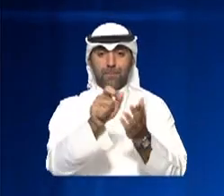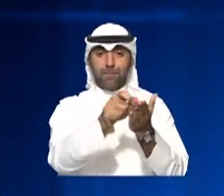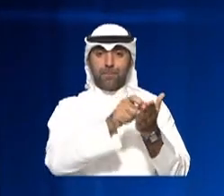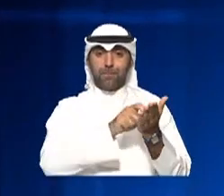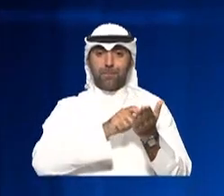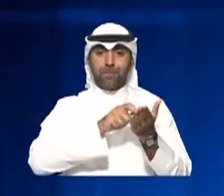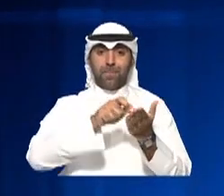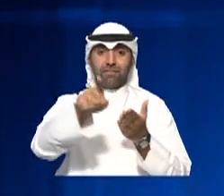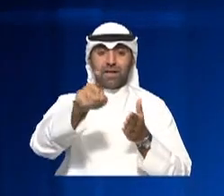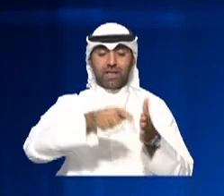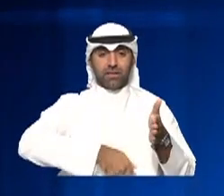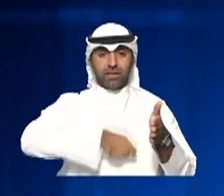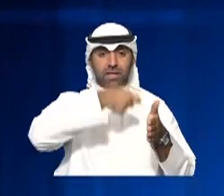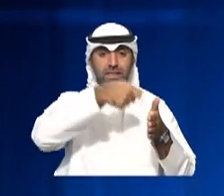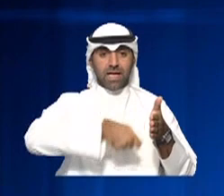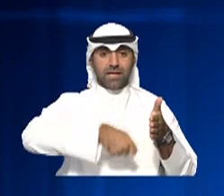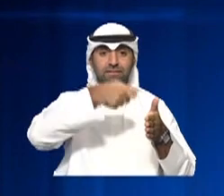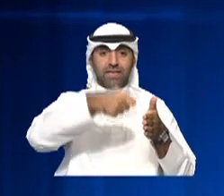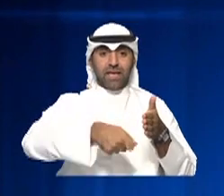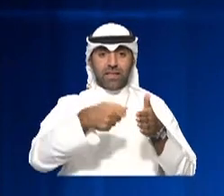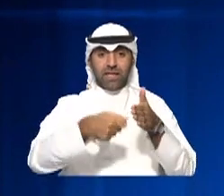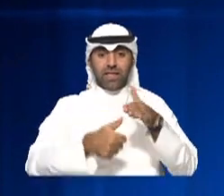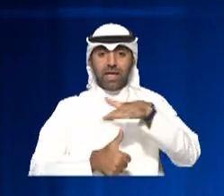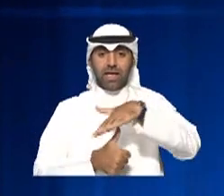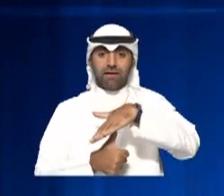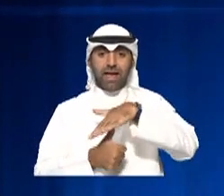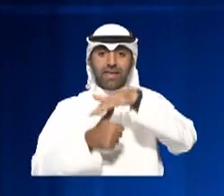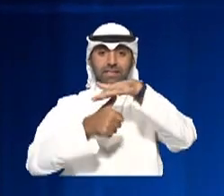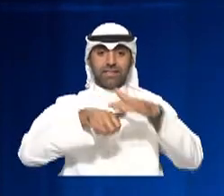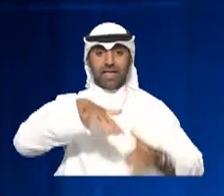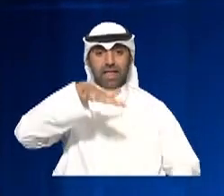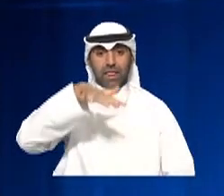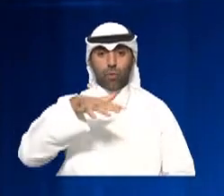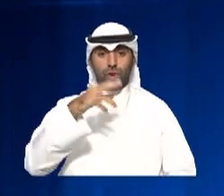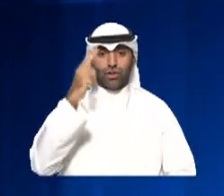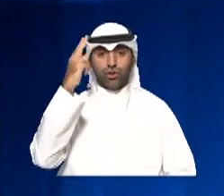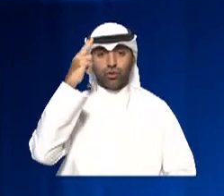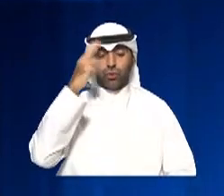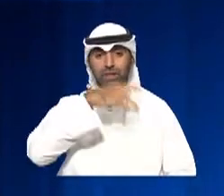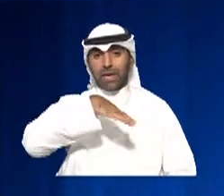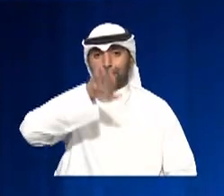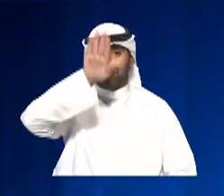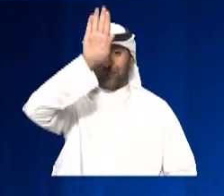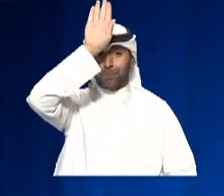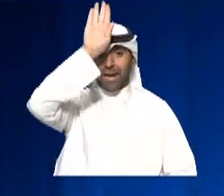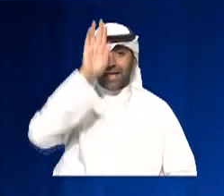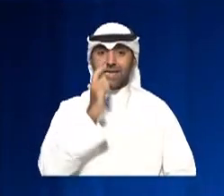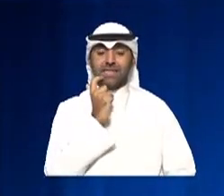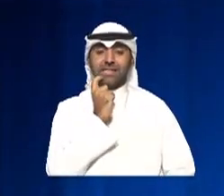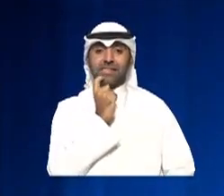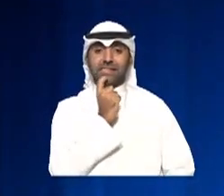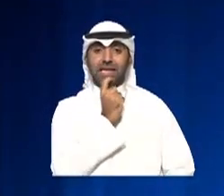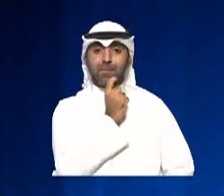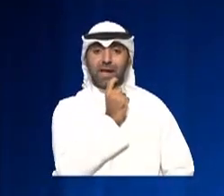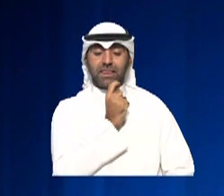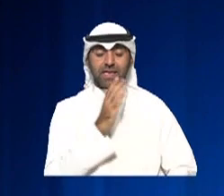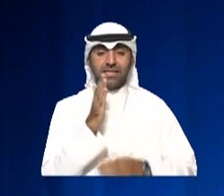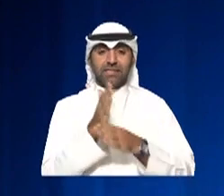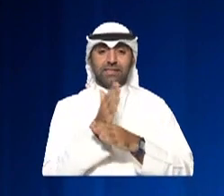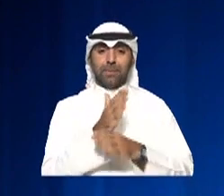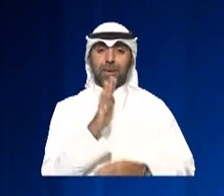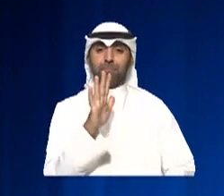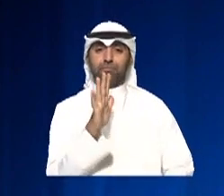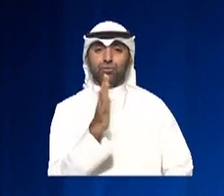الشريفين الملك سلمان بن عبد العزيز آل سعود ملك المملكة العربية السعودية الشقيقة. عبر فيها سموه عن خالص